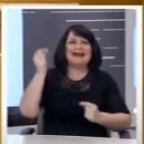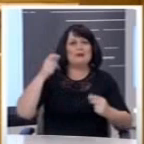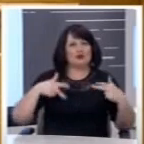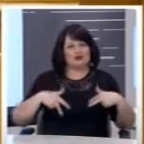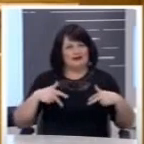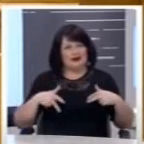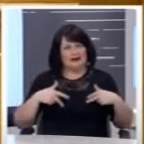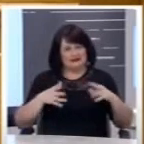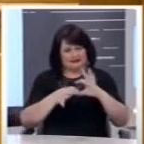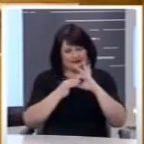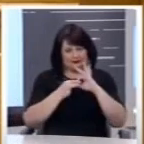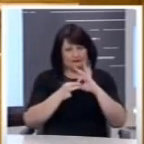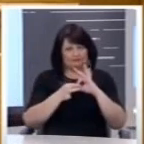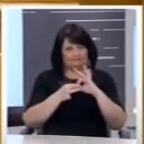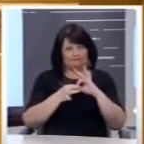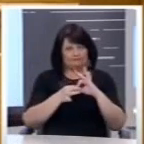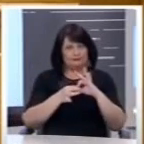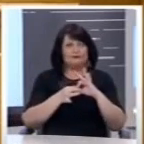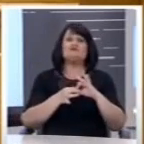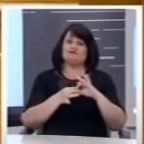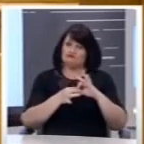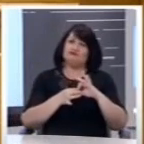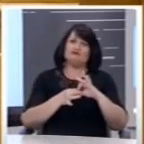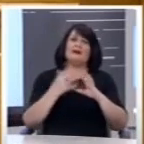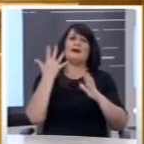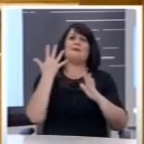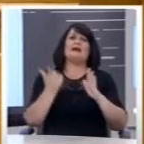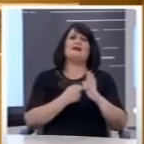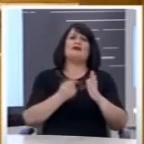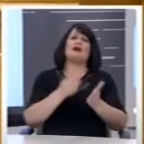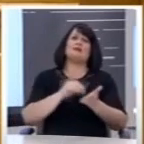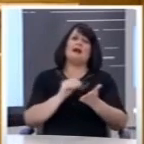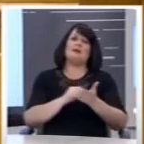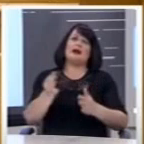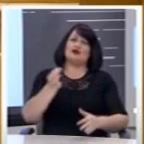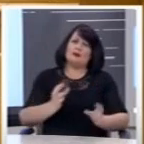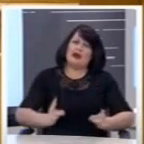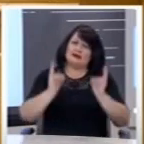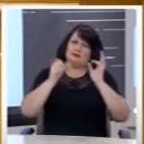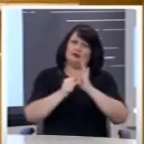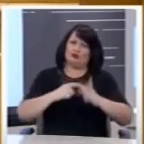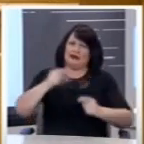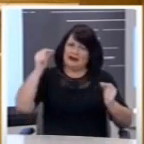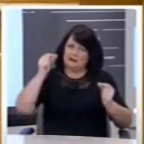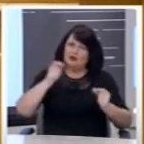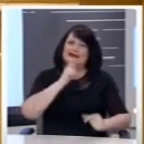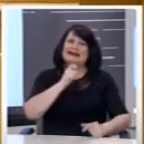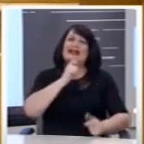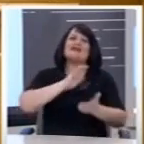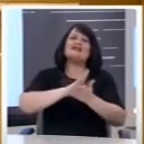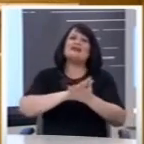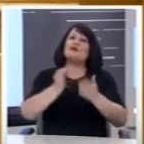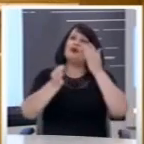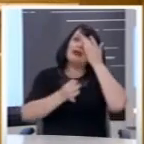κυβέρνηση ισχυρή, και έχουμε πέντε φορές να επαναλαμβάνει χθες ο κύριος Αναστασιάδης στη συνέντευξη τύπου του